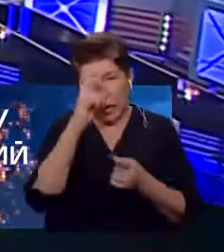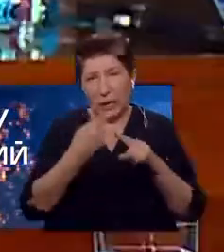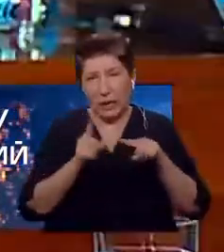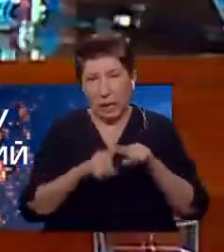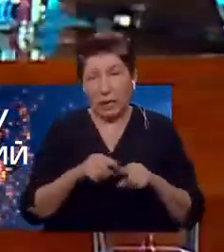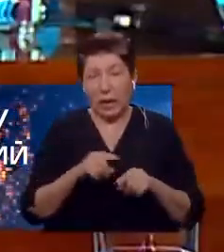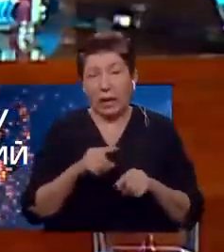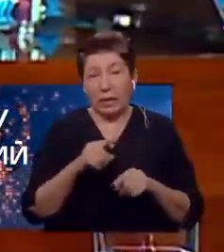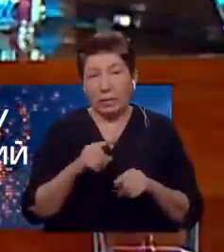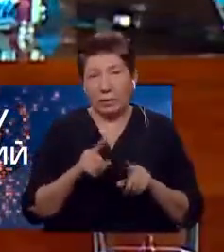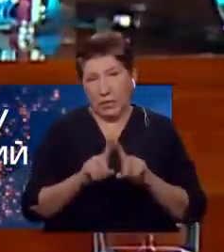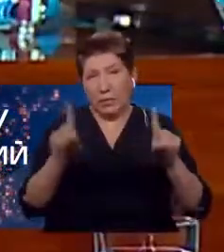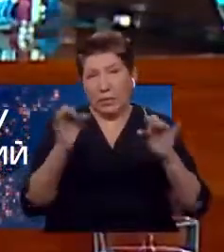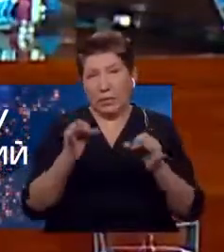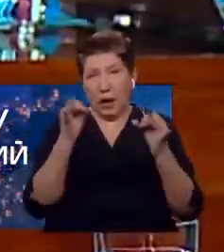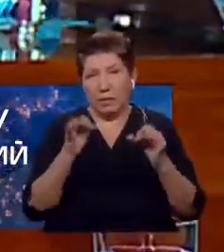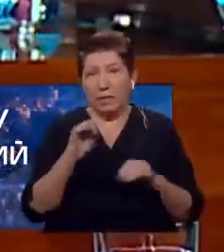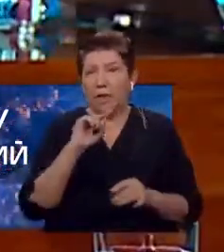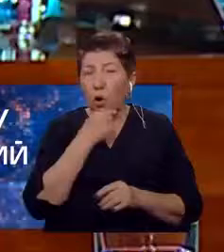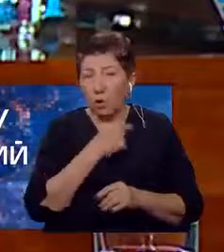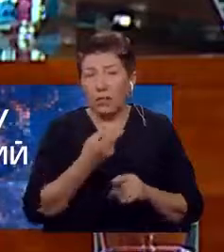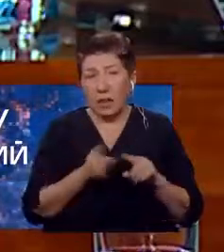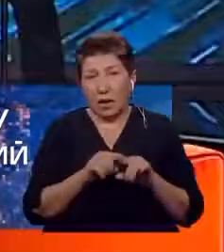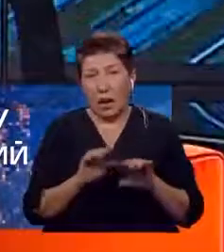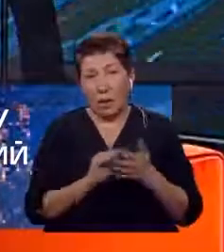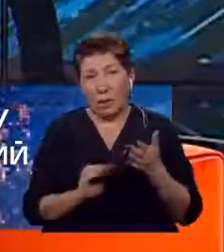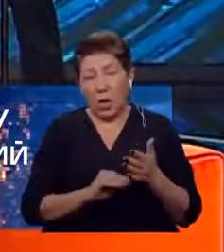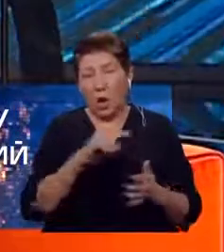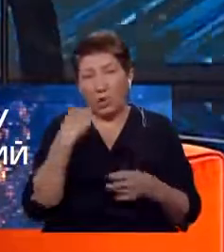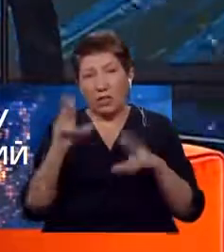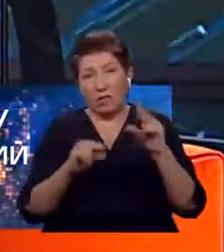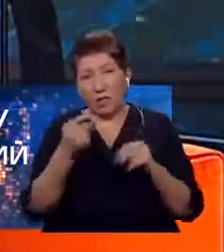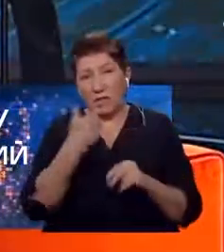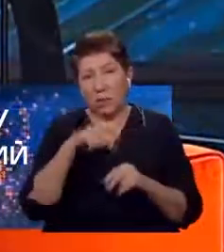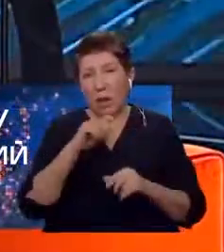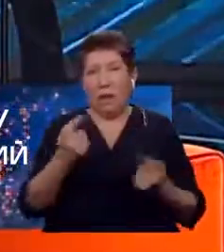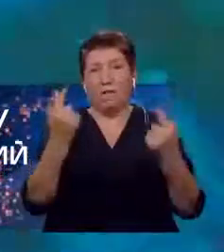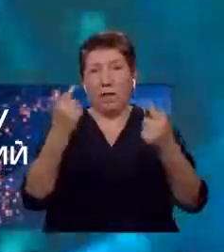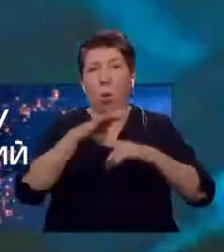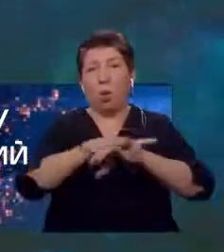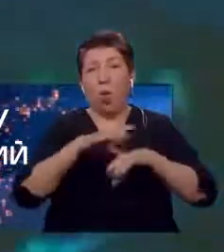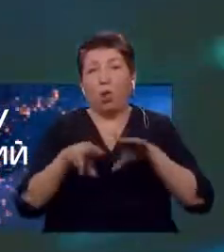за дуже цікава в економісті, яка описує, що Росія себе вважає останньою великою колонією.